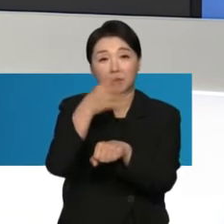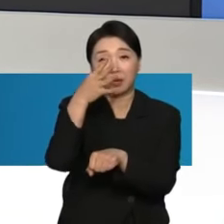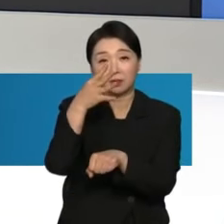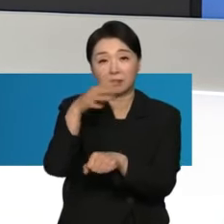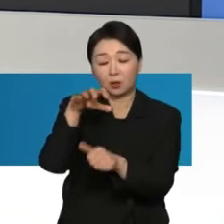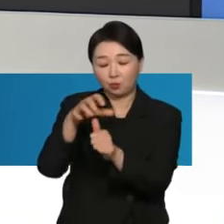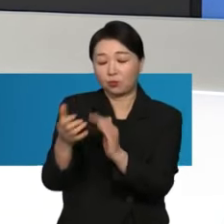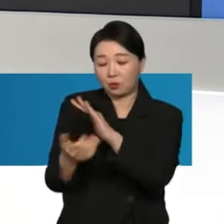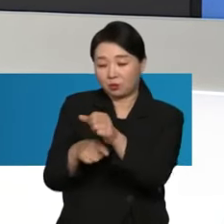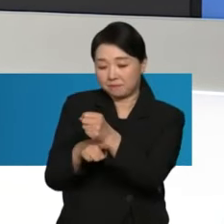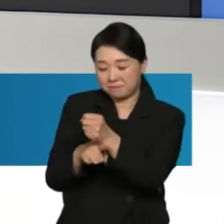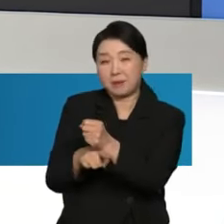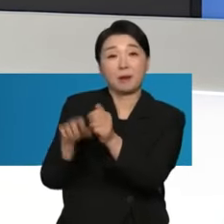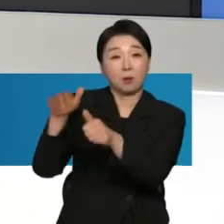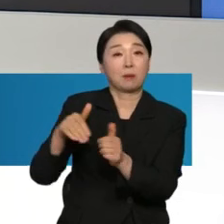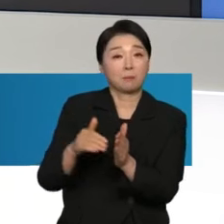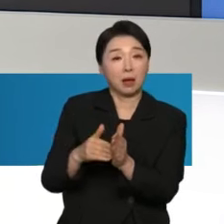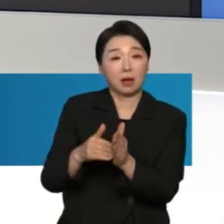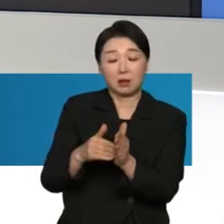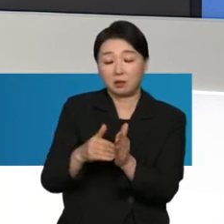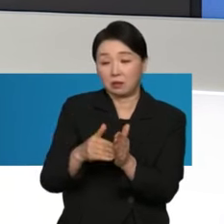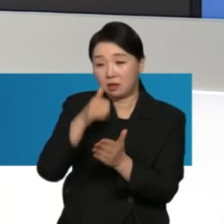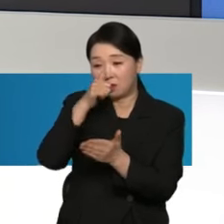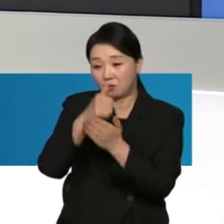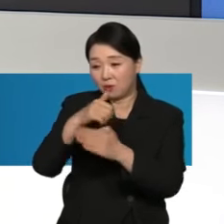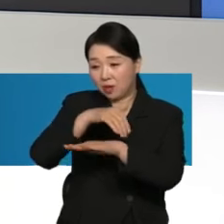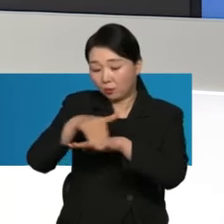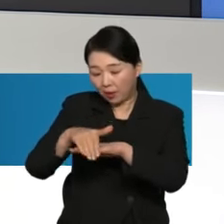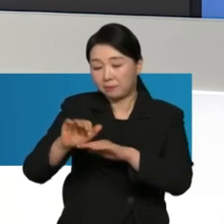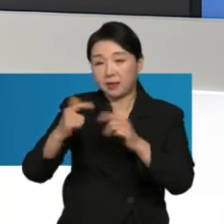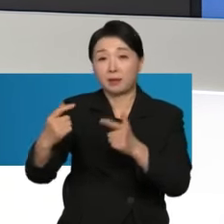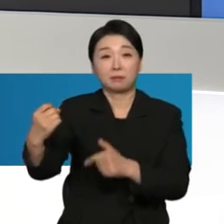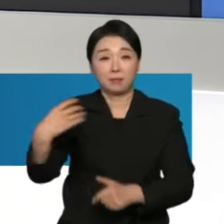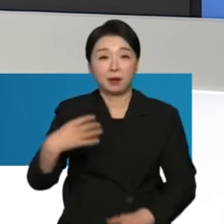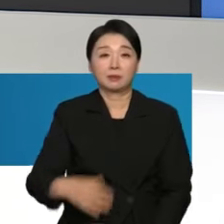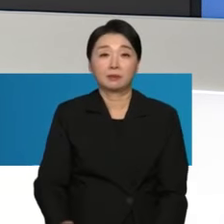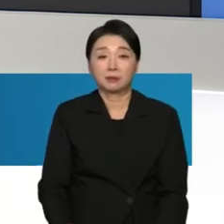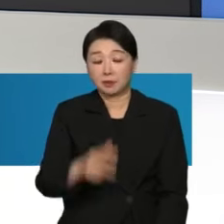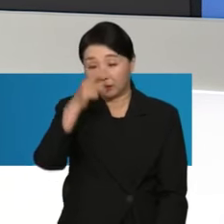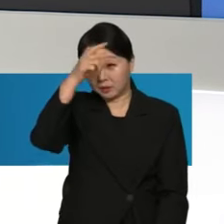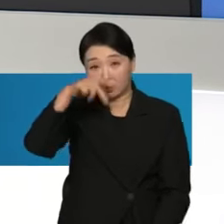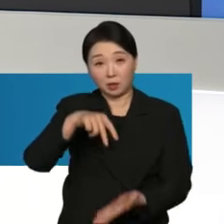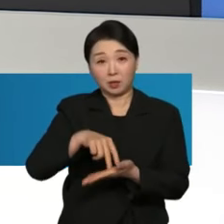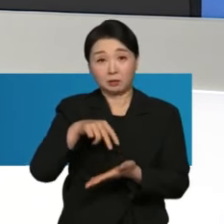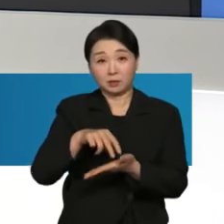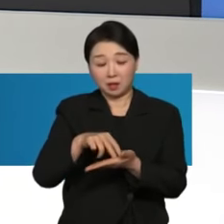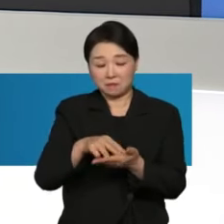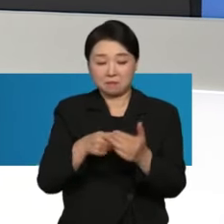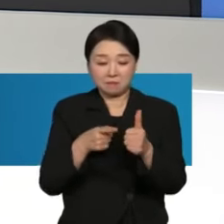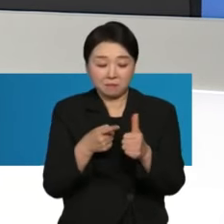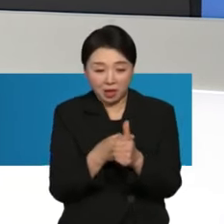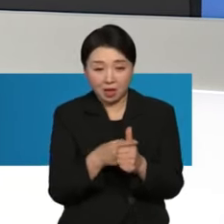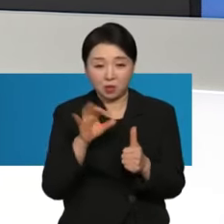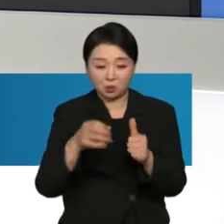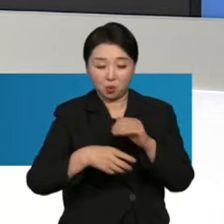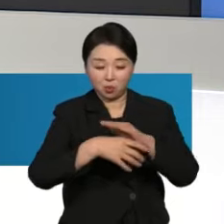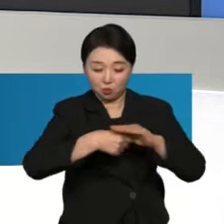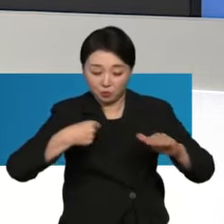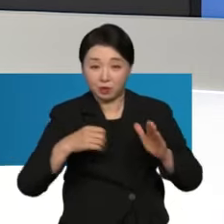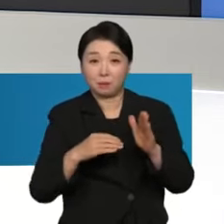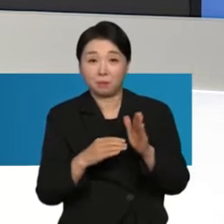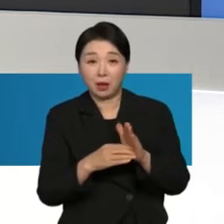위해 법원에 나왔는데 계획한 범죄냐는 질문엔 아니라고 답했습니다. 경찰은 살해 뒤 현금을 훔친 점 등을 들어